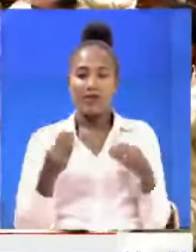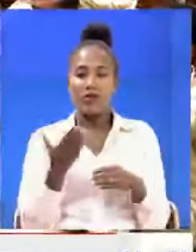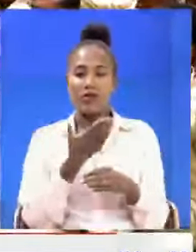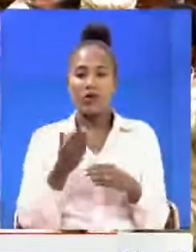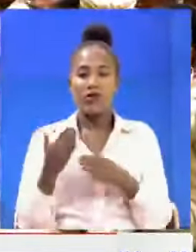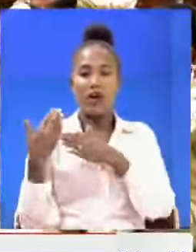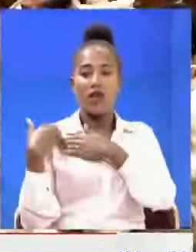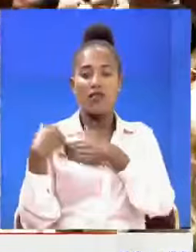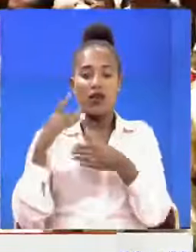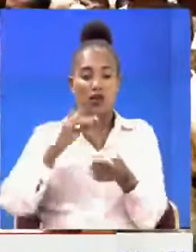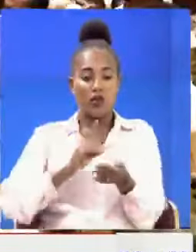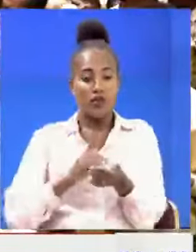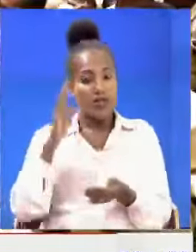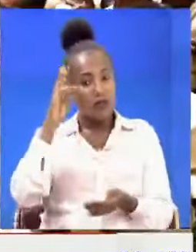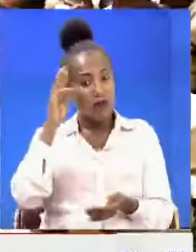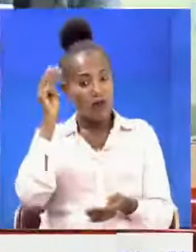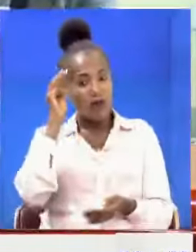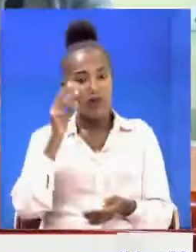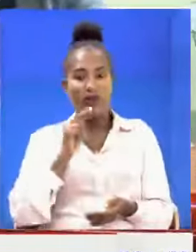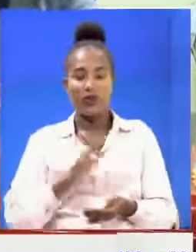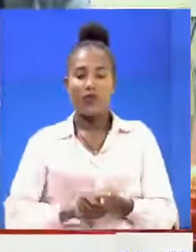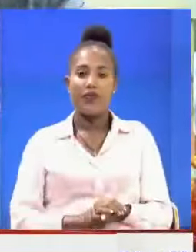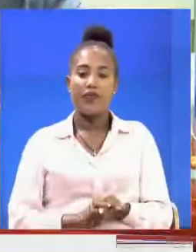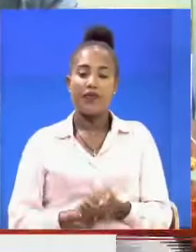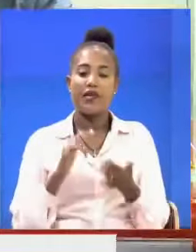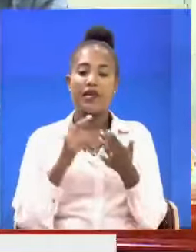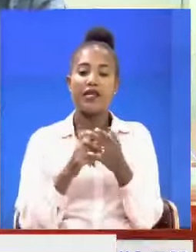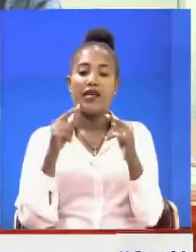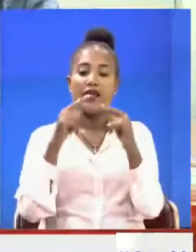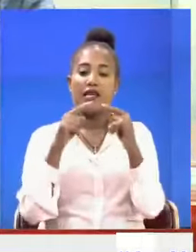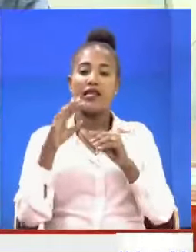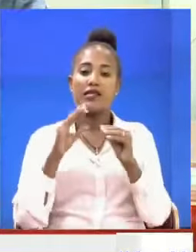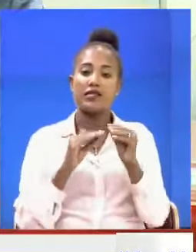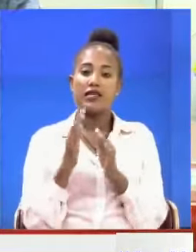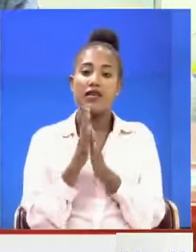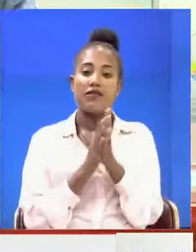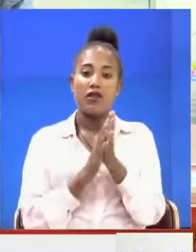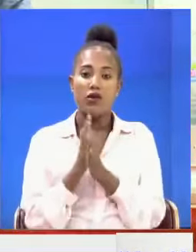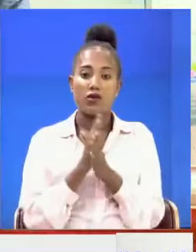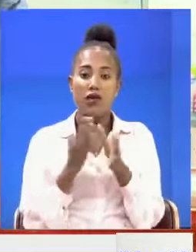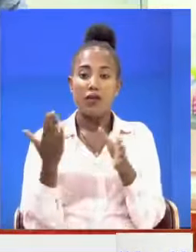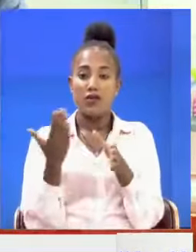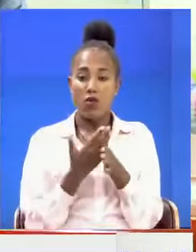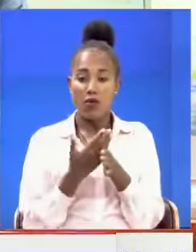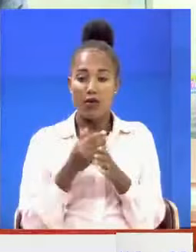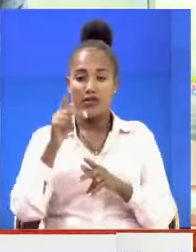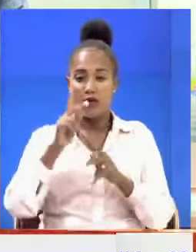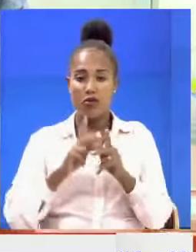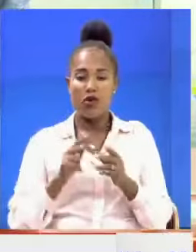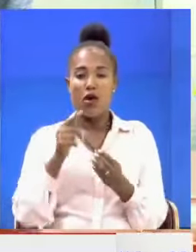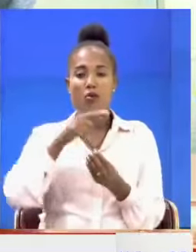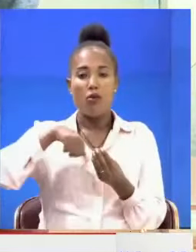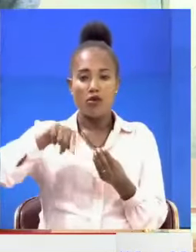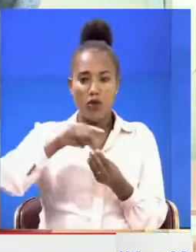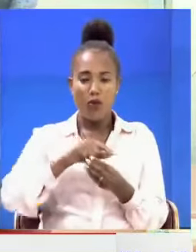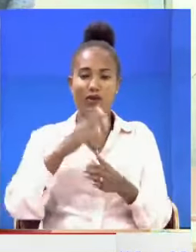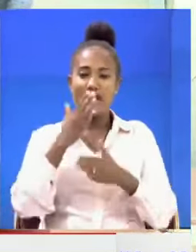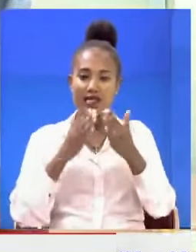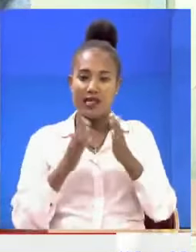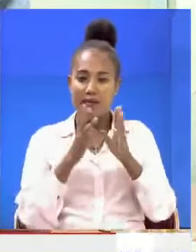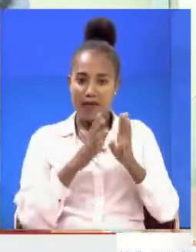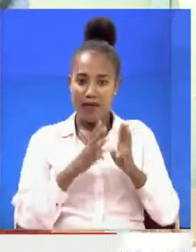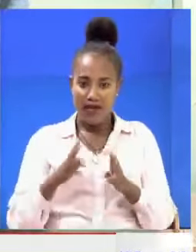ጉዳዮች ኃላፊ ዶክተር ሰማ ጥሩነህ ናቸው። ይሄን የጠላት እንቅስቃሴና ፍላጎት ለመግታት ህብረተሰቡ በቀየው በተደራጀ